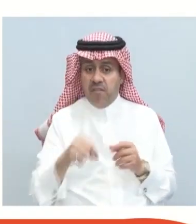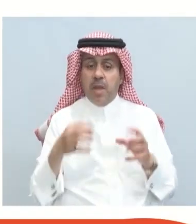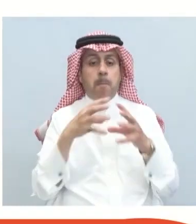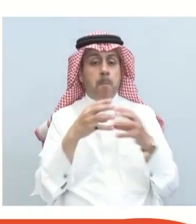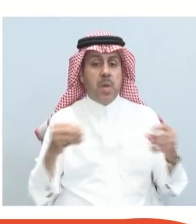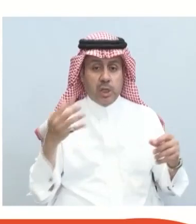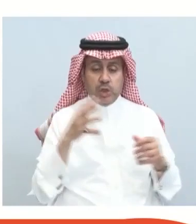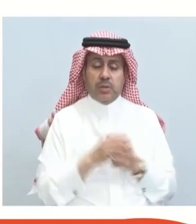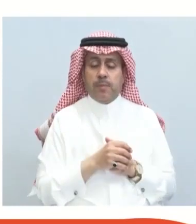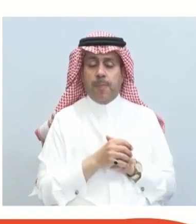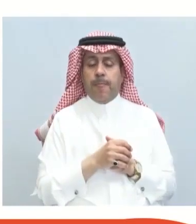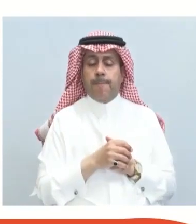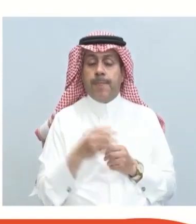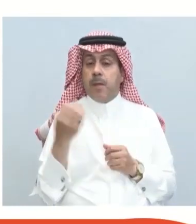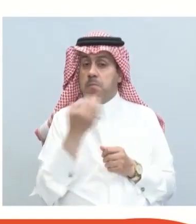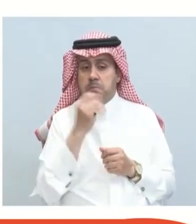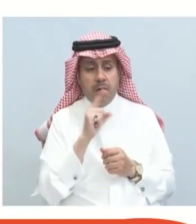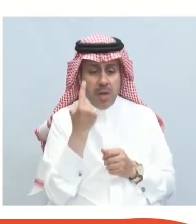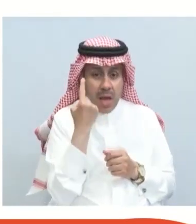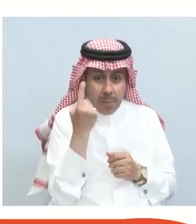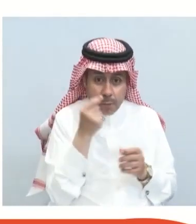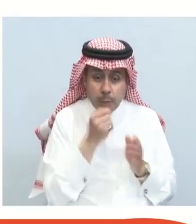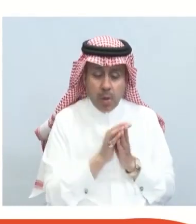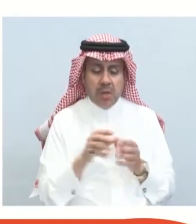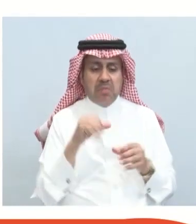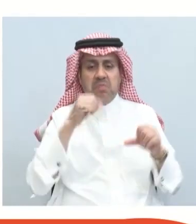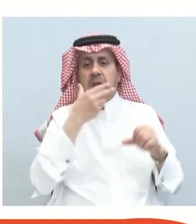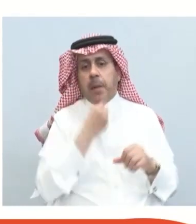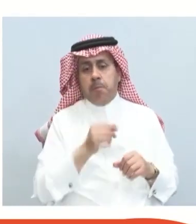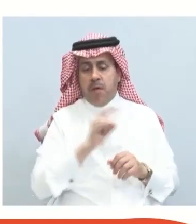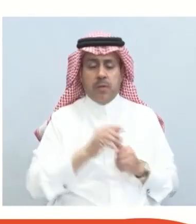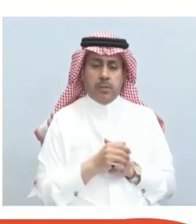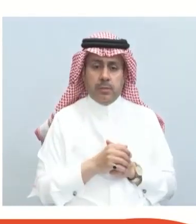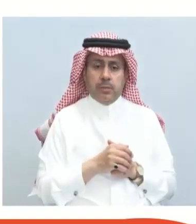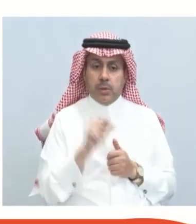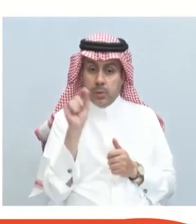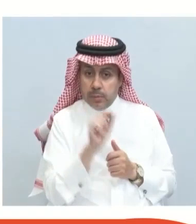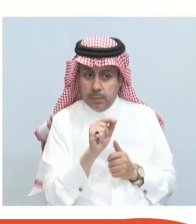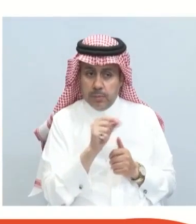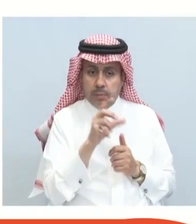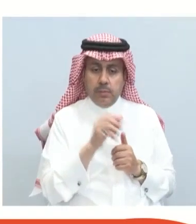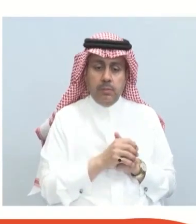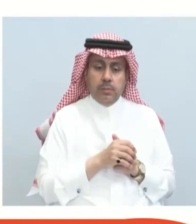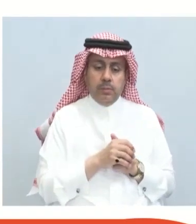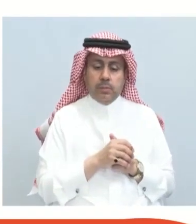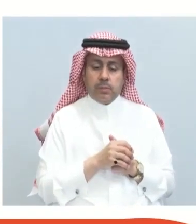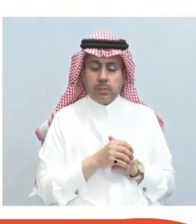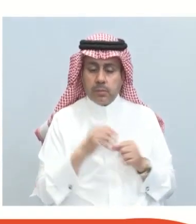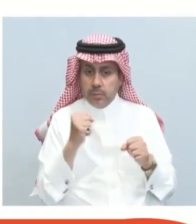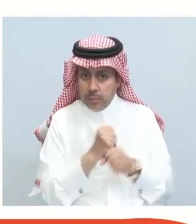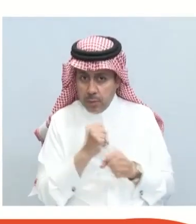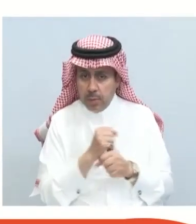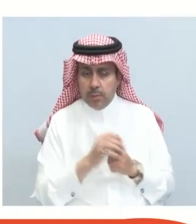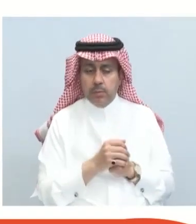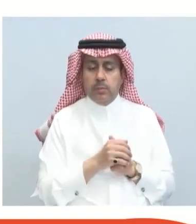تجد في القران كلمه معيبه من حيث صوره اللفظ حروفه وحركاته وسكناته ولا استعماله